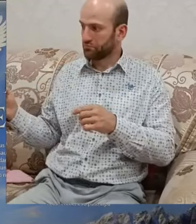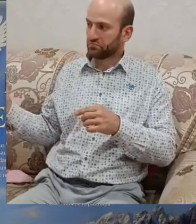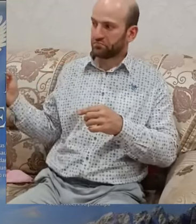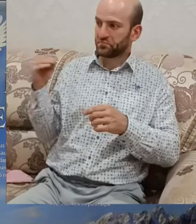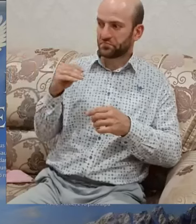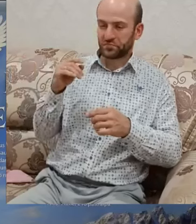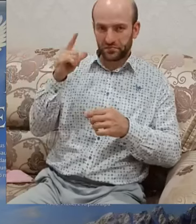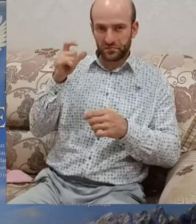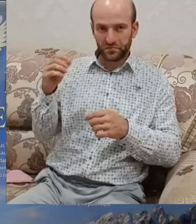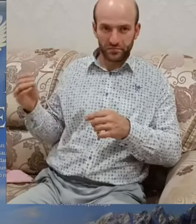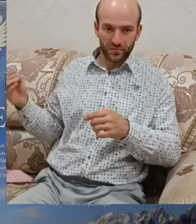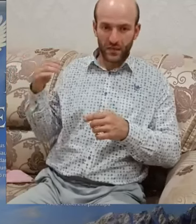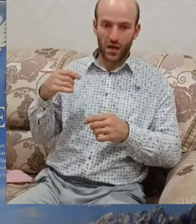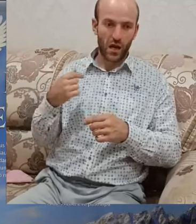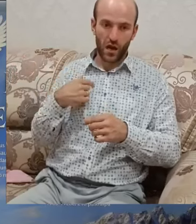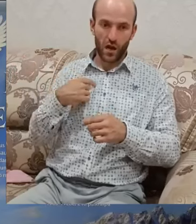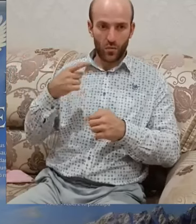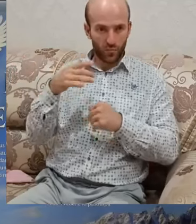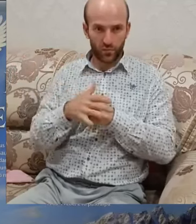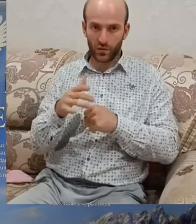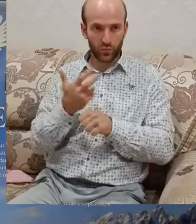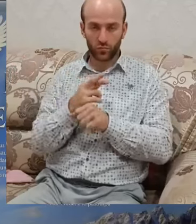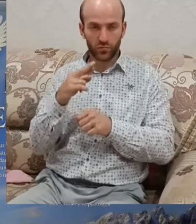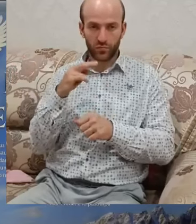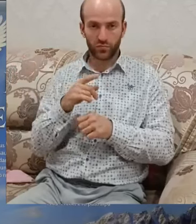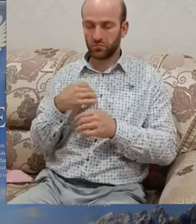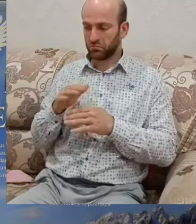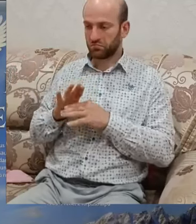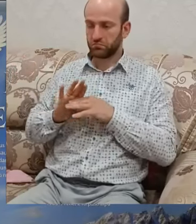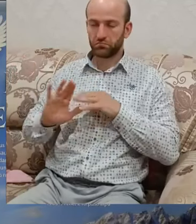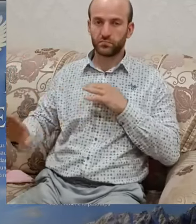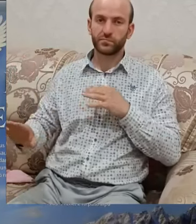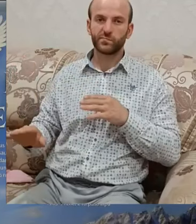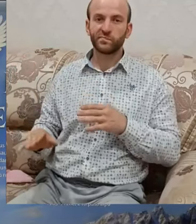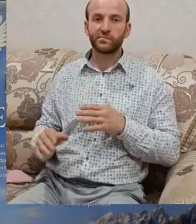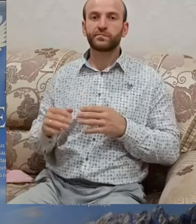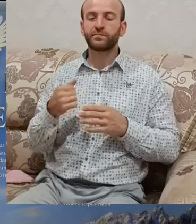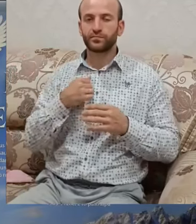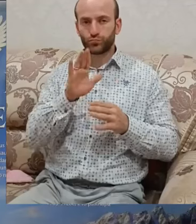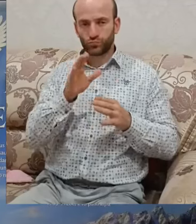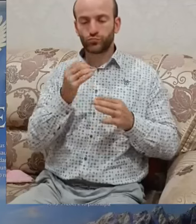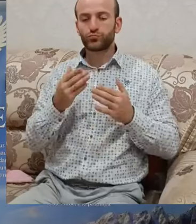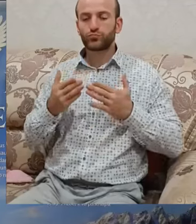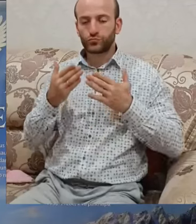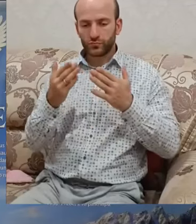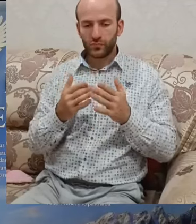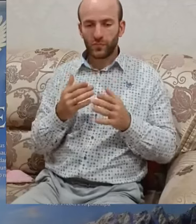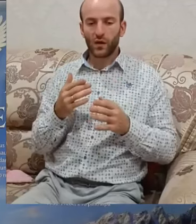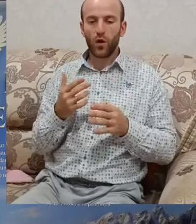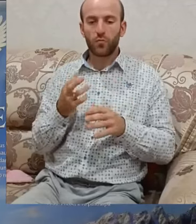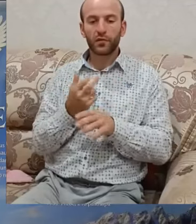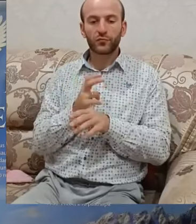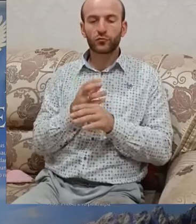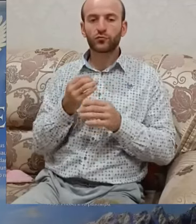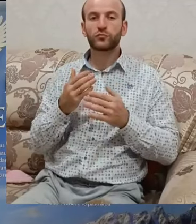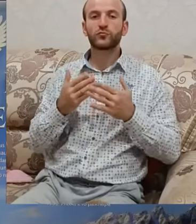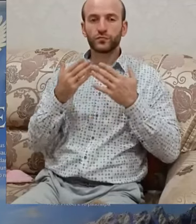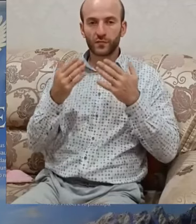Той поскайтись. Сейчас прочитаю. Трупути опять тикейма и рейнам и преки. Немножко о вере и пойдем дальше. Тикеймас не